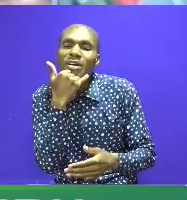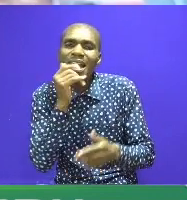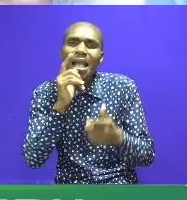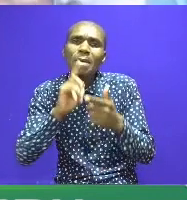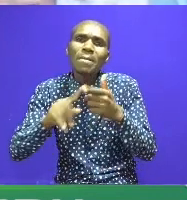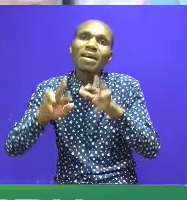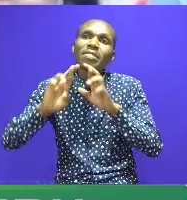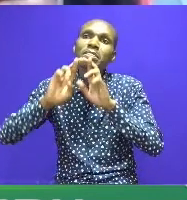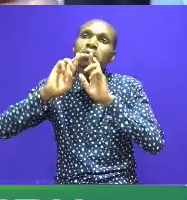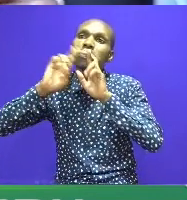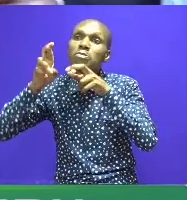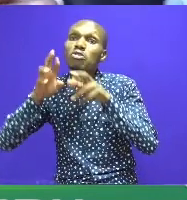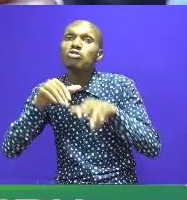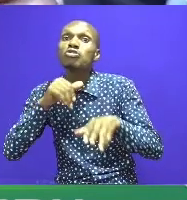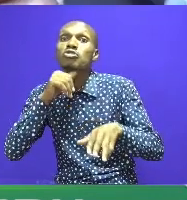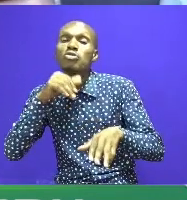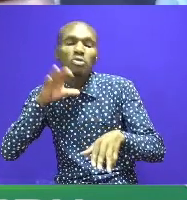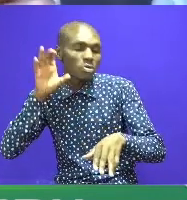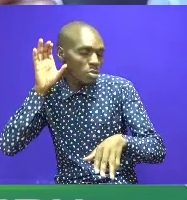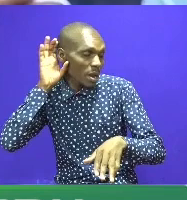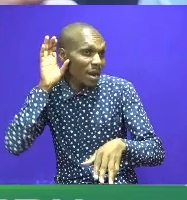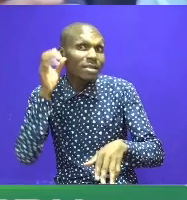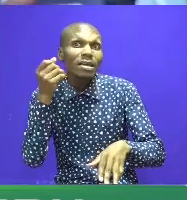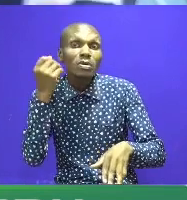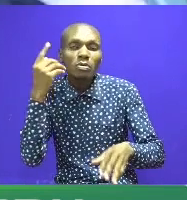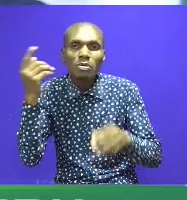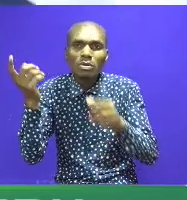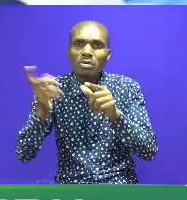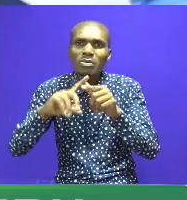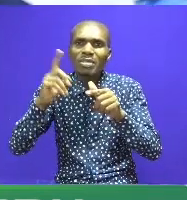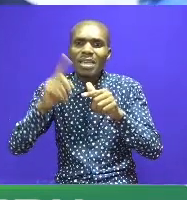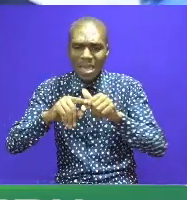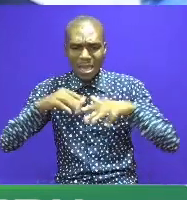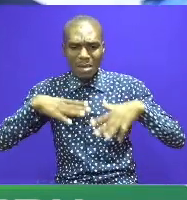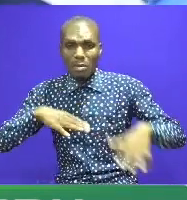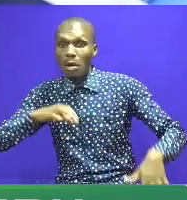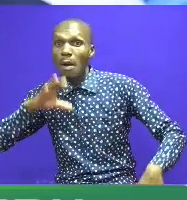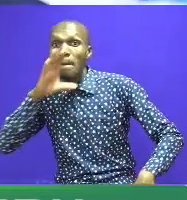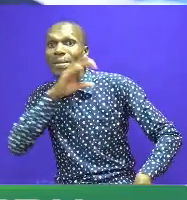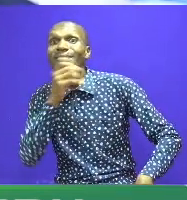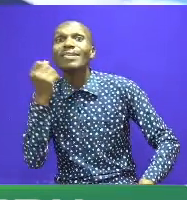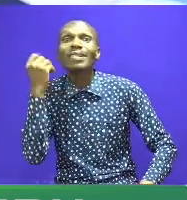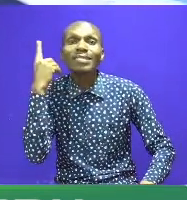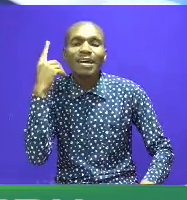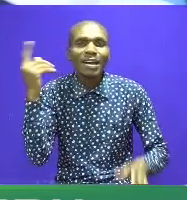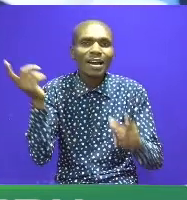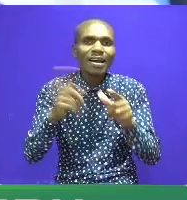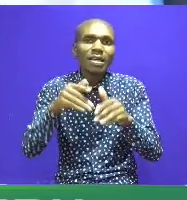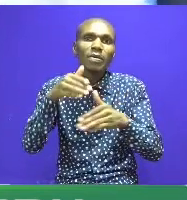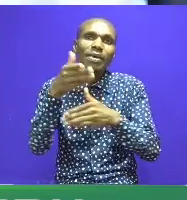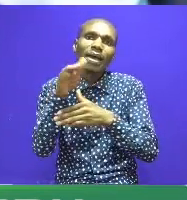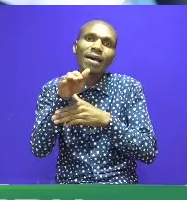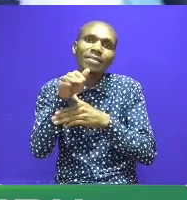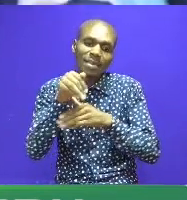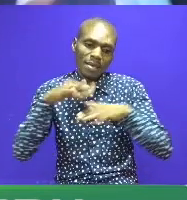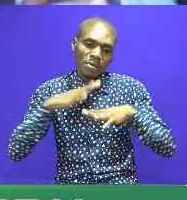report ye etayite tubuya abantu baka misinterpret etoko saba abantu